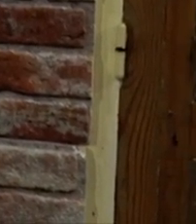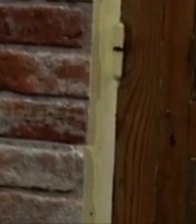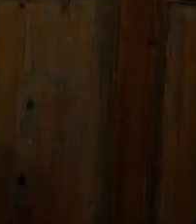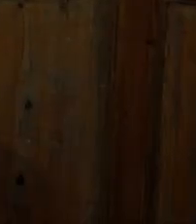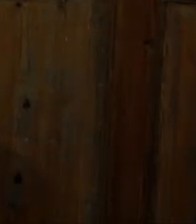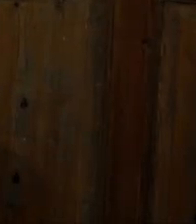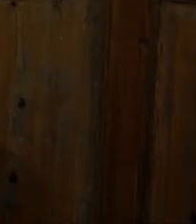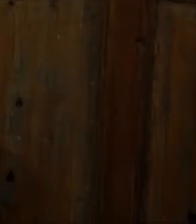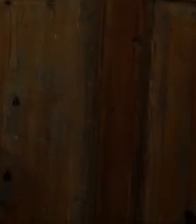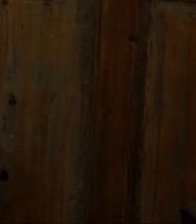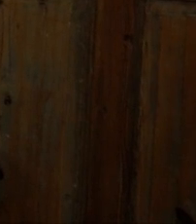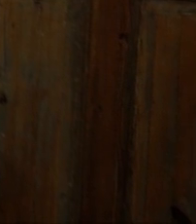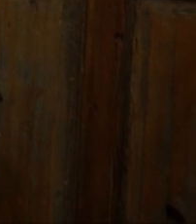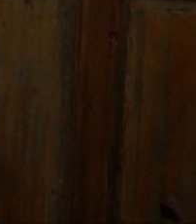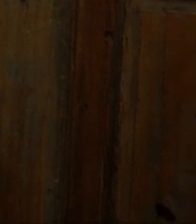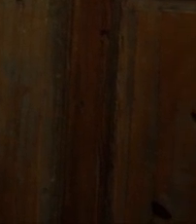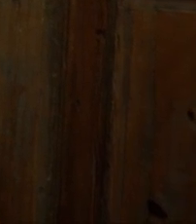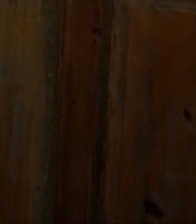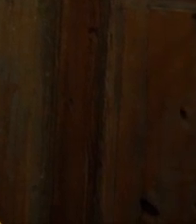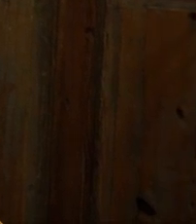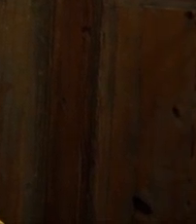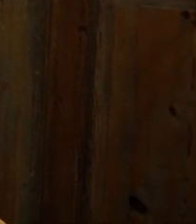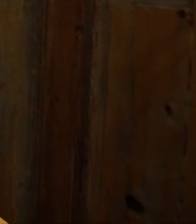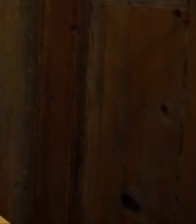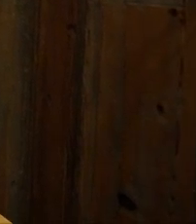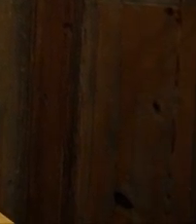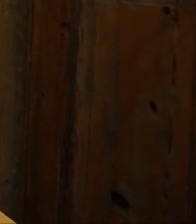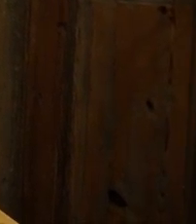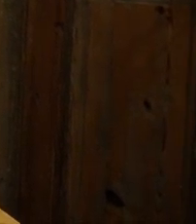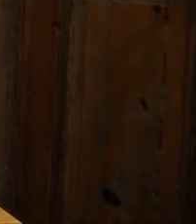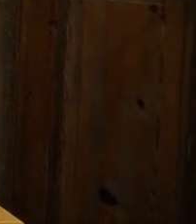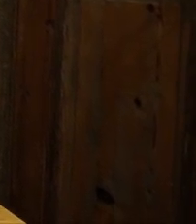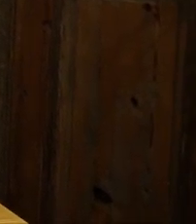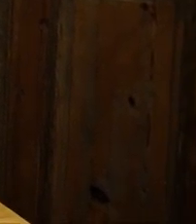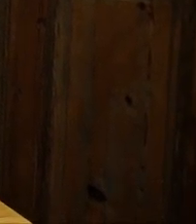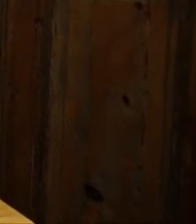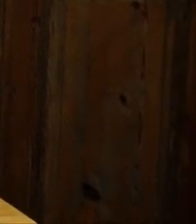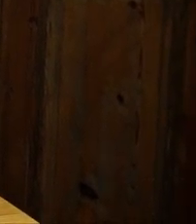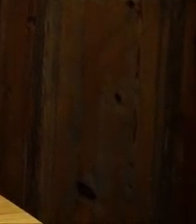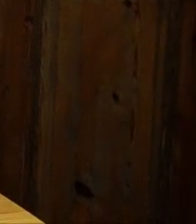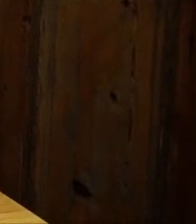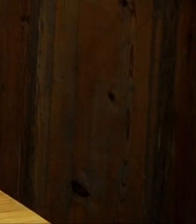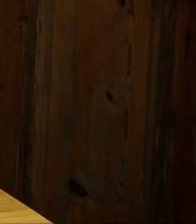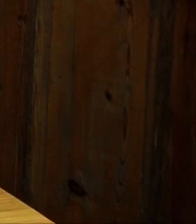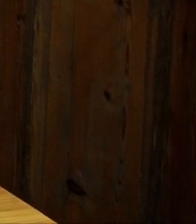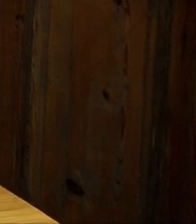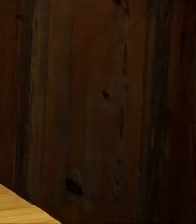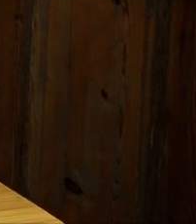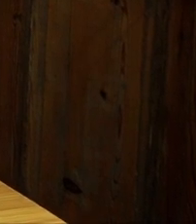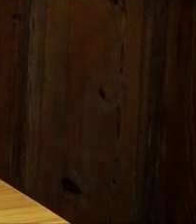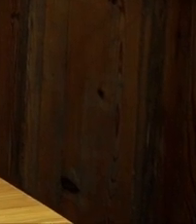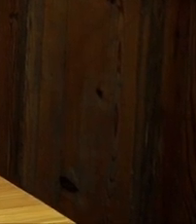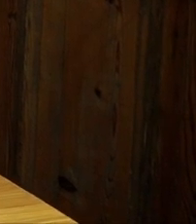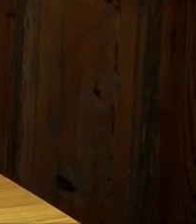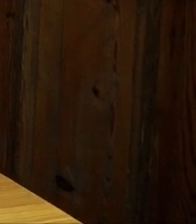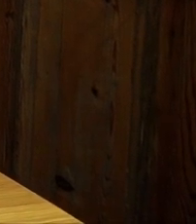dormiraient mal. Pourtant, bien dormir c'est essentiel pour bien grandir, pour renforcer son système immunitaire